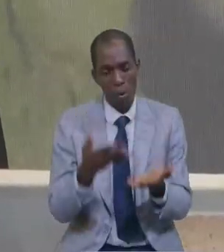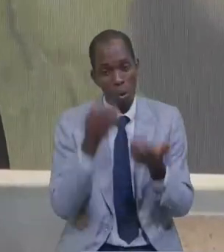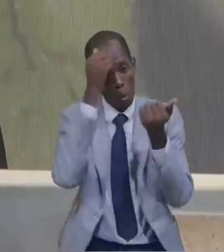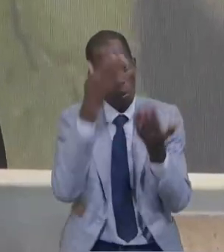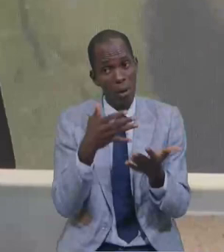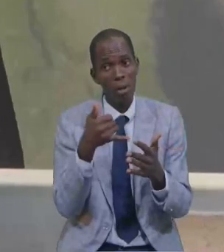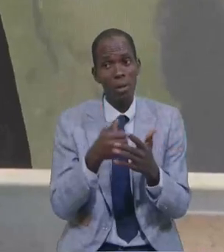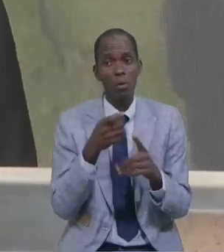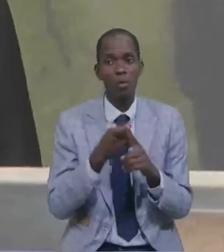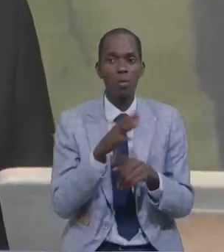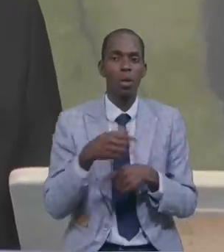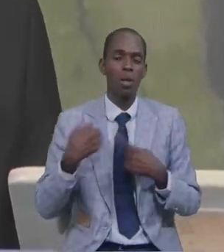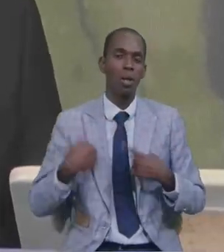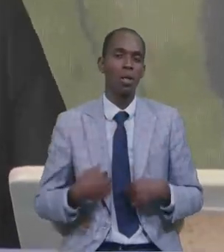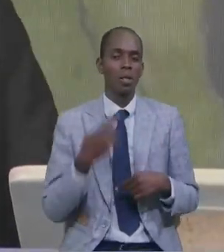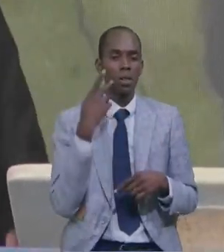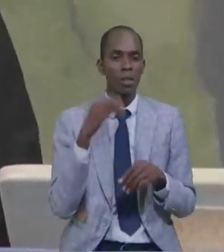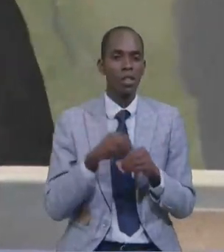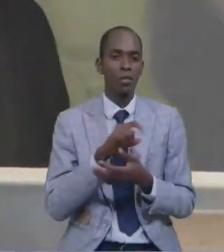étant maintenant affranchi du péché,